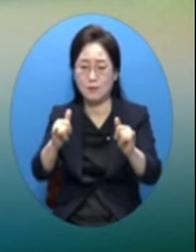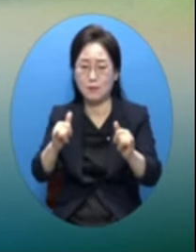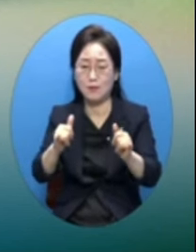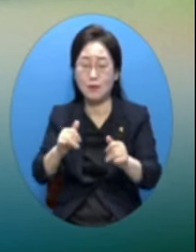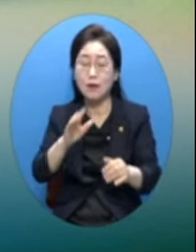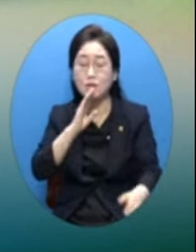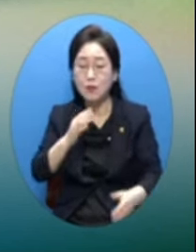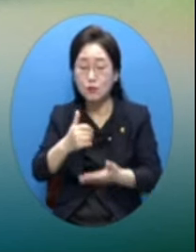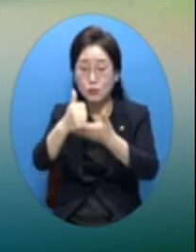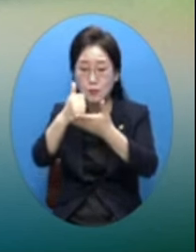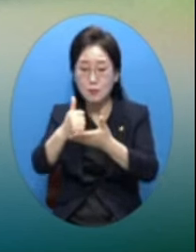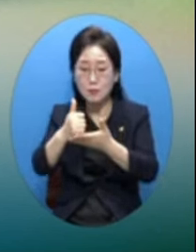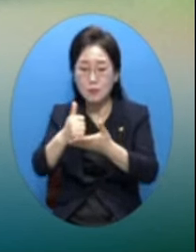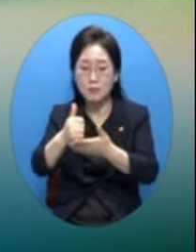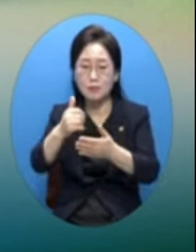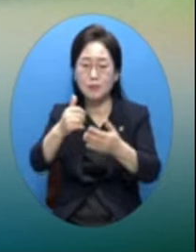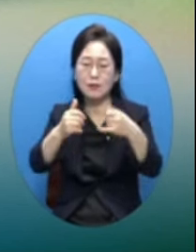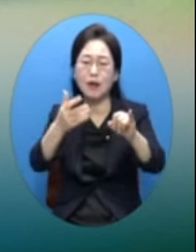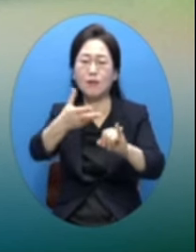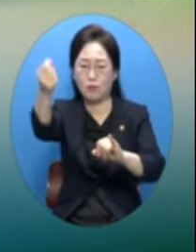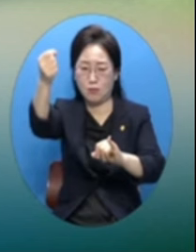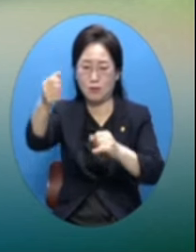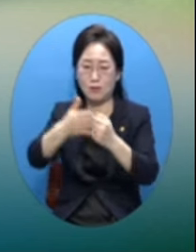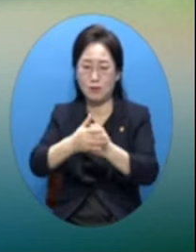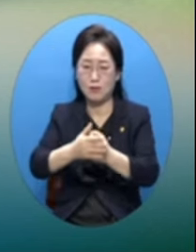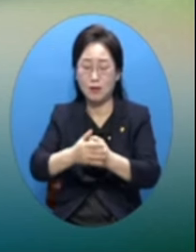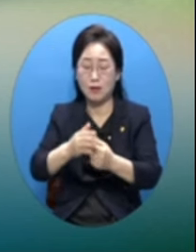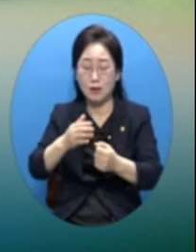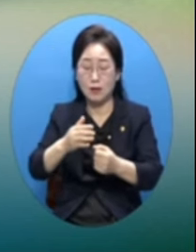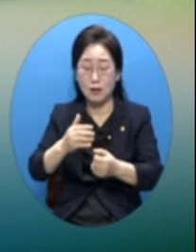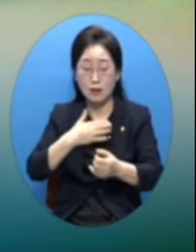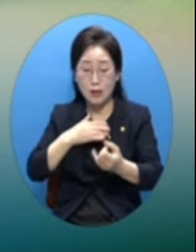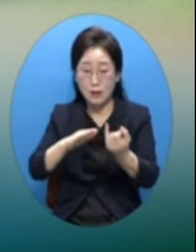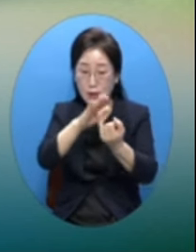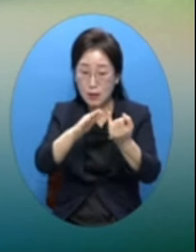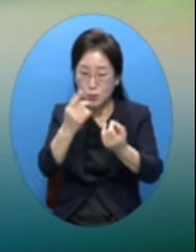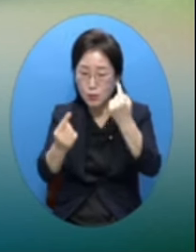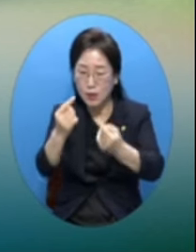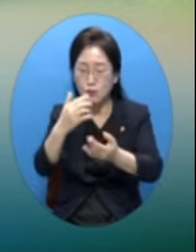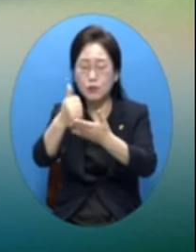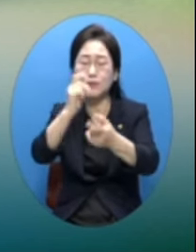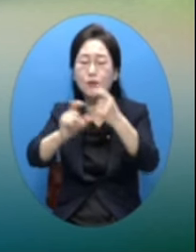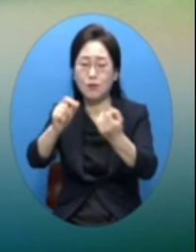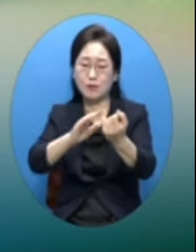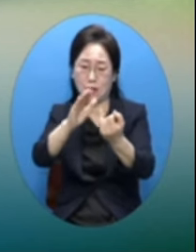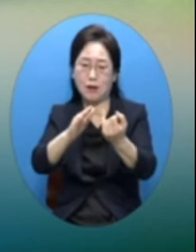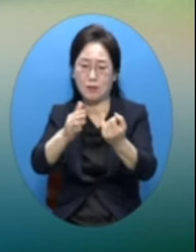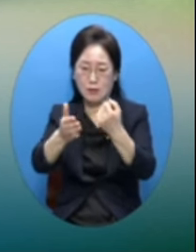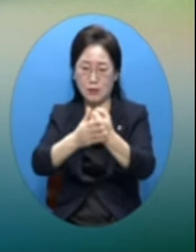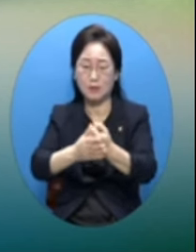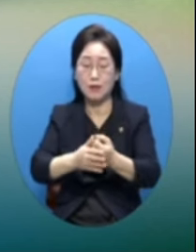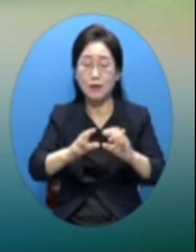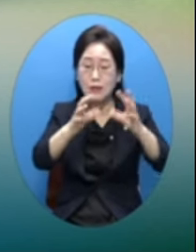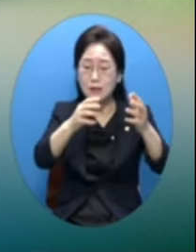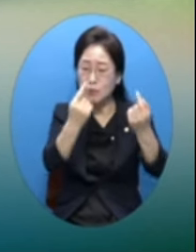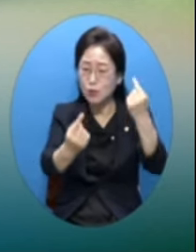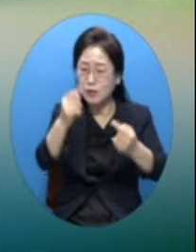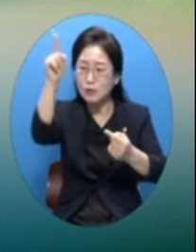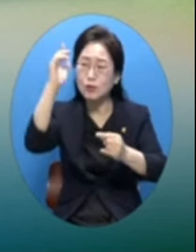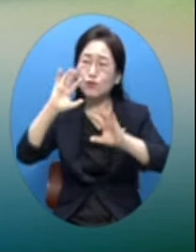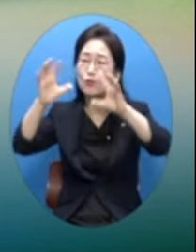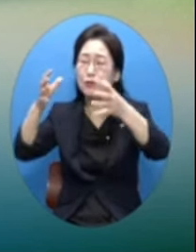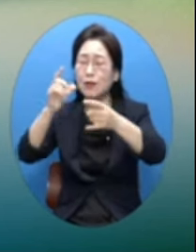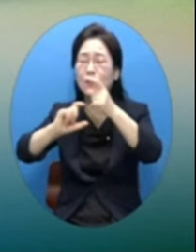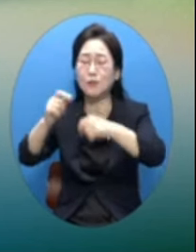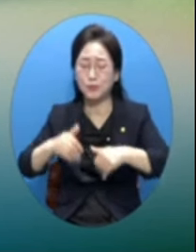딸이다. 내가 사랑하기보다 주님이 더 사랑하신다. 그래서 주님은 신의가 이 세상에서보다 총에서 더